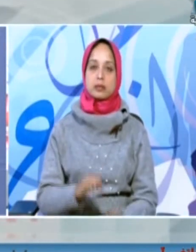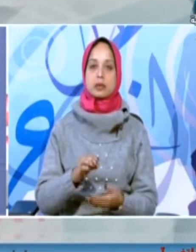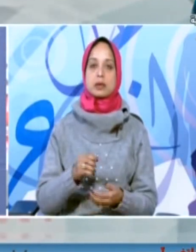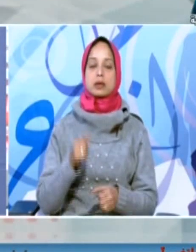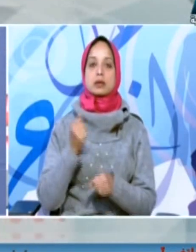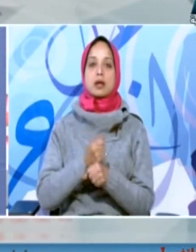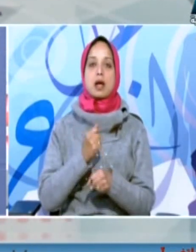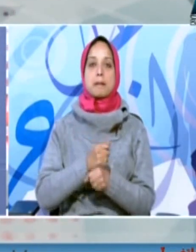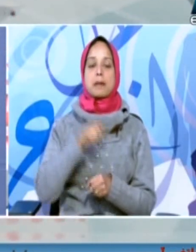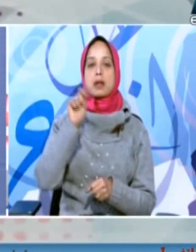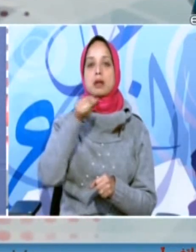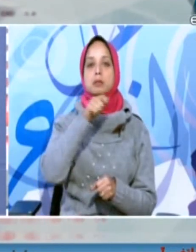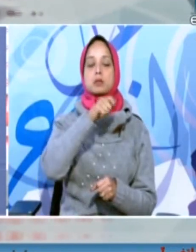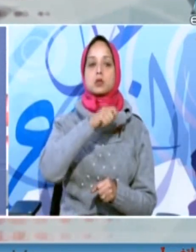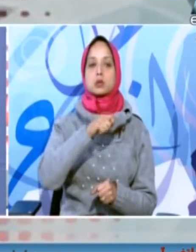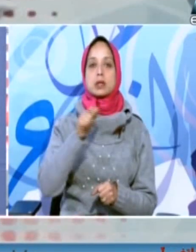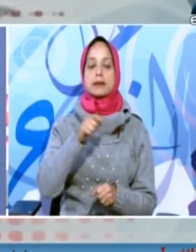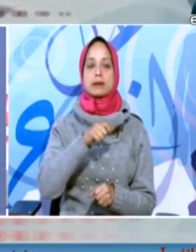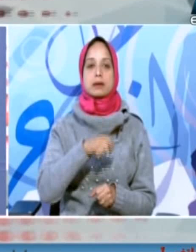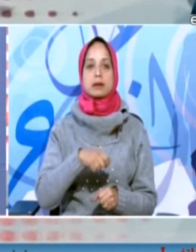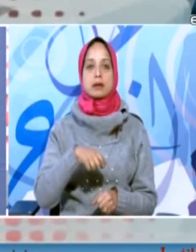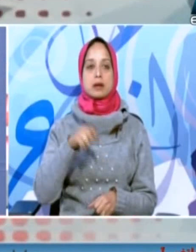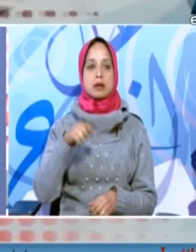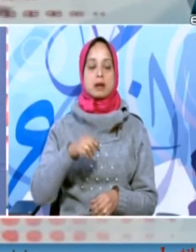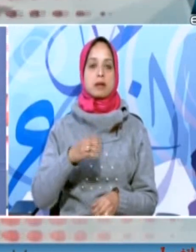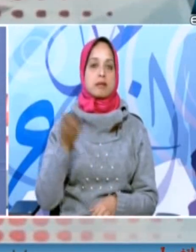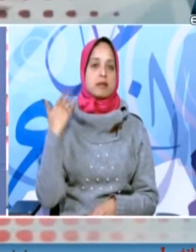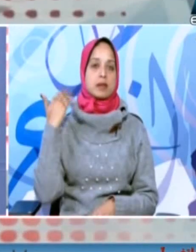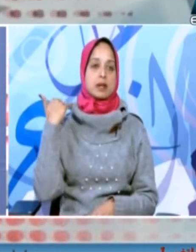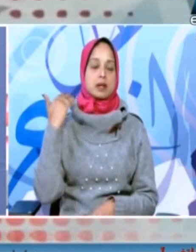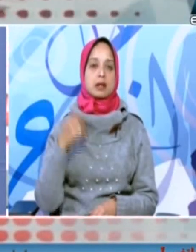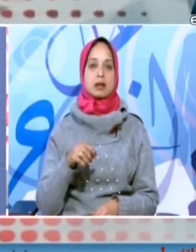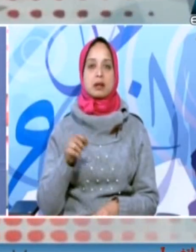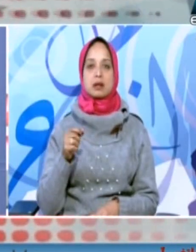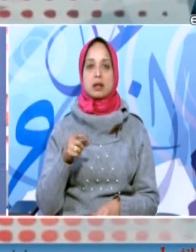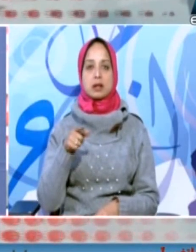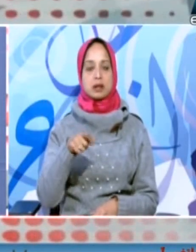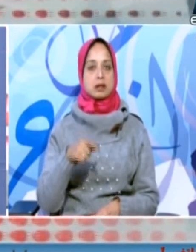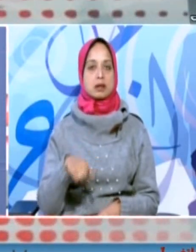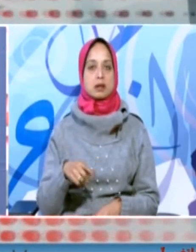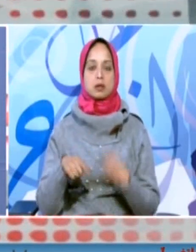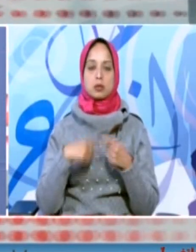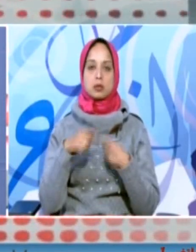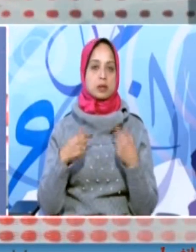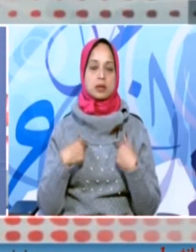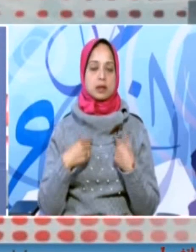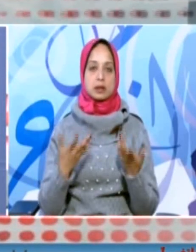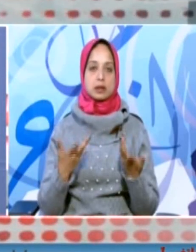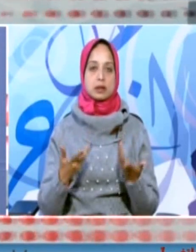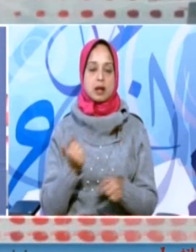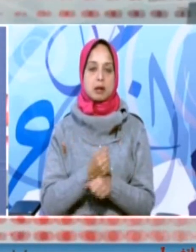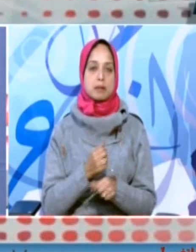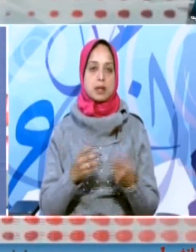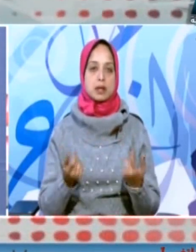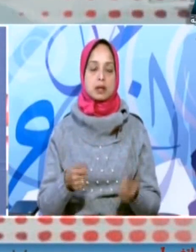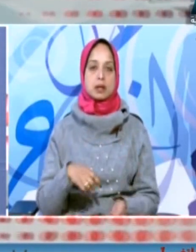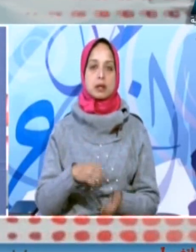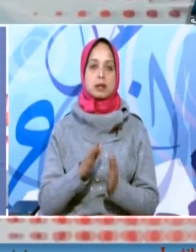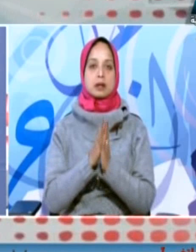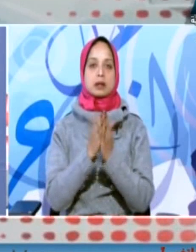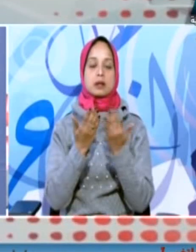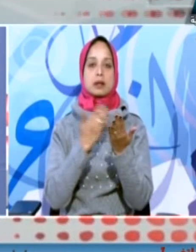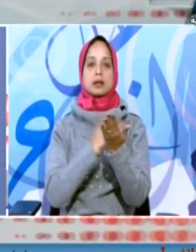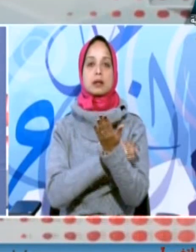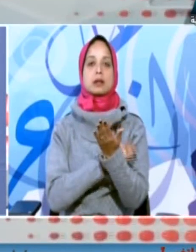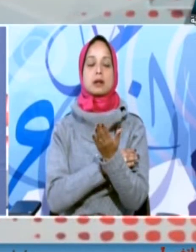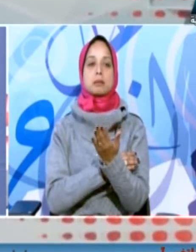يعني. بقت تنصحني بايه يعني؟ لا بنصحك بكتاب المدرسة. بس يعني كتاب المدرسة يعني ملخبط